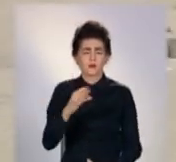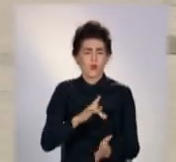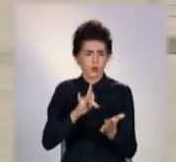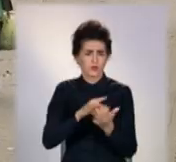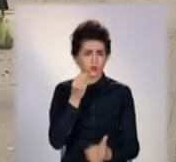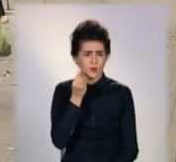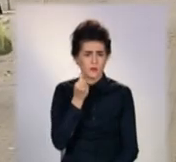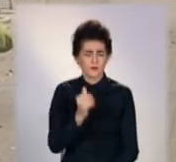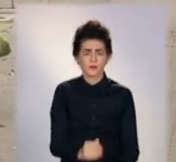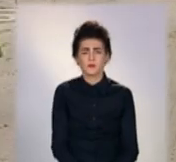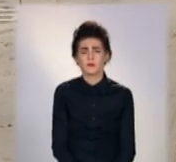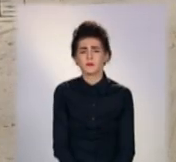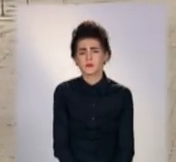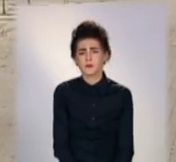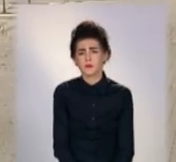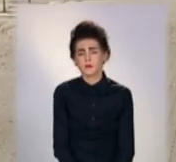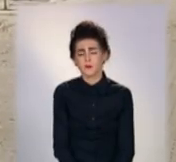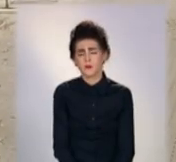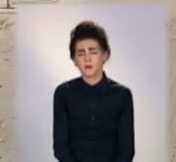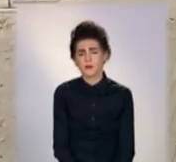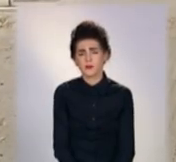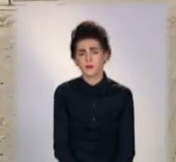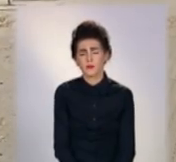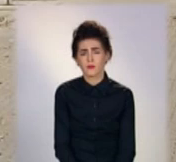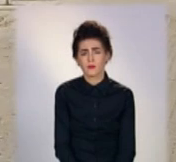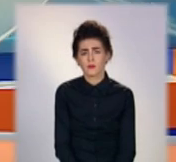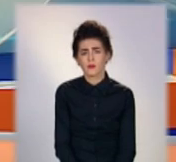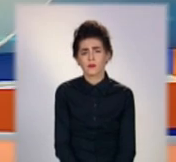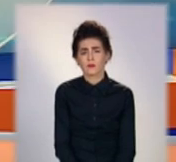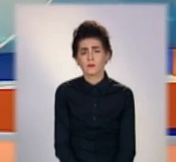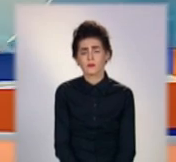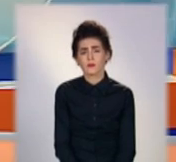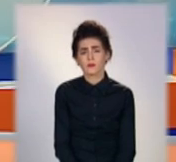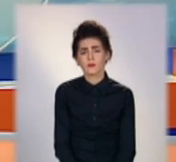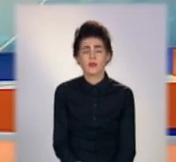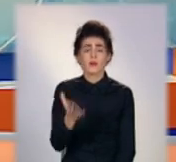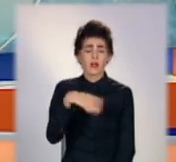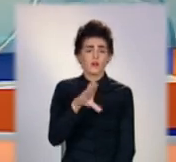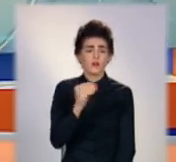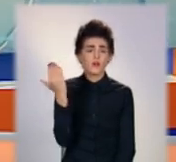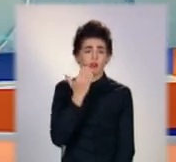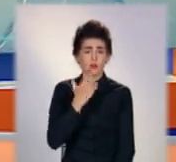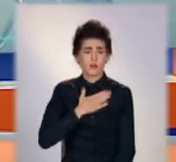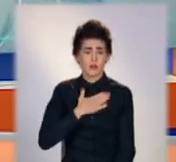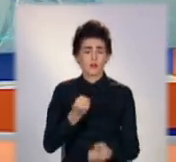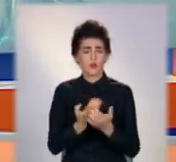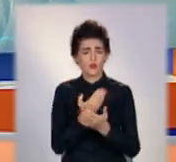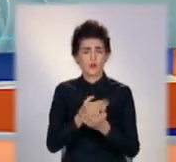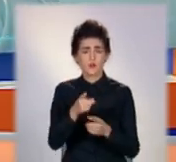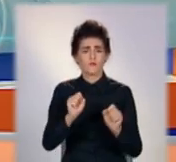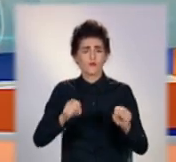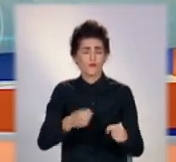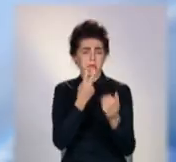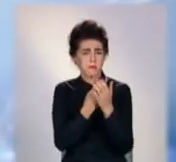Олександр Котельников, Максим Запорожець, телеканал «Донбас». Усі сюжети цього випуску ви також